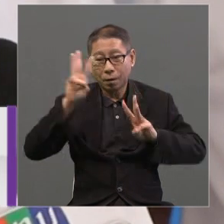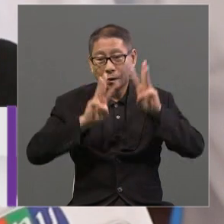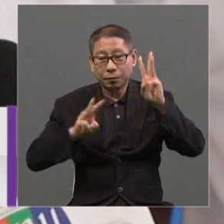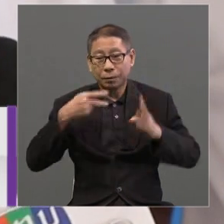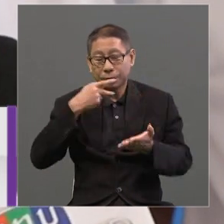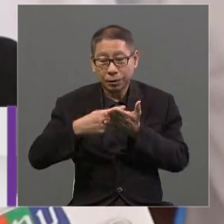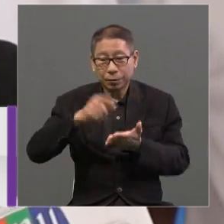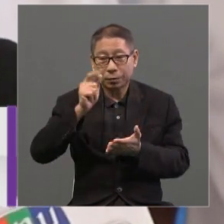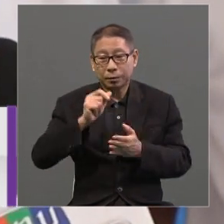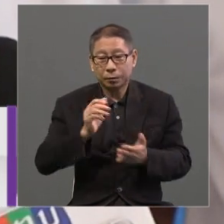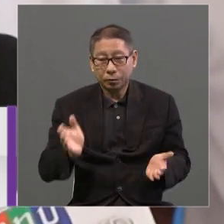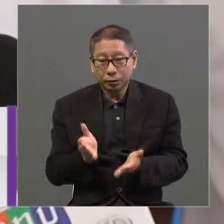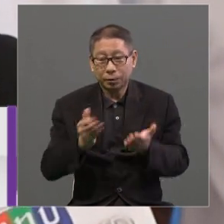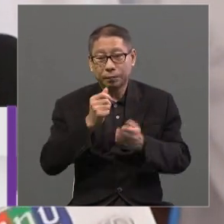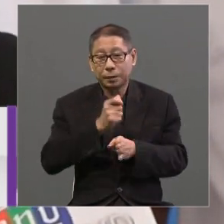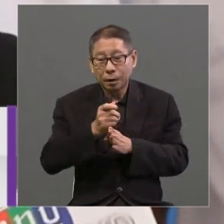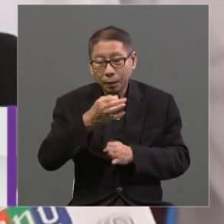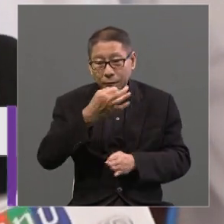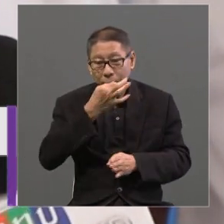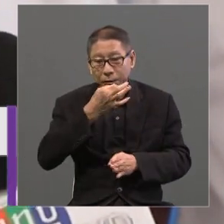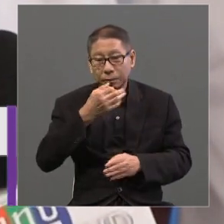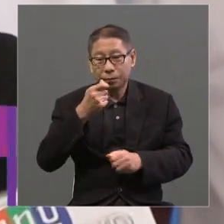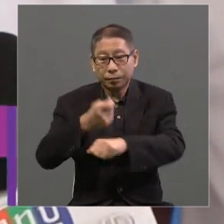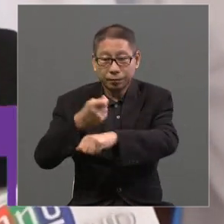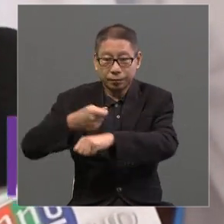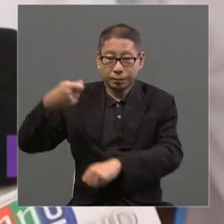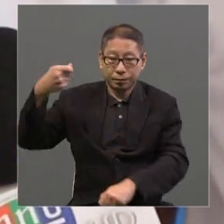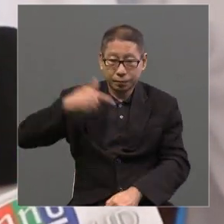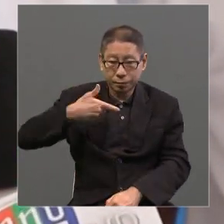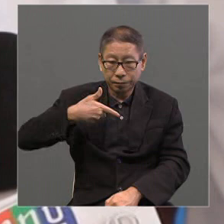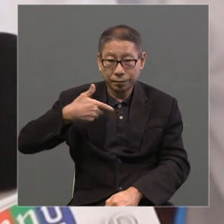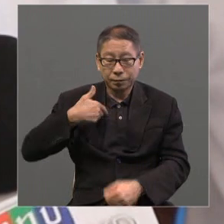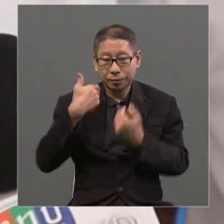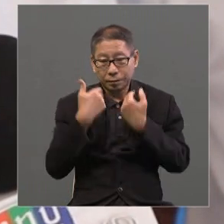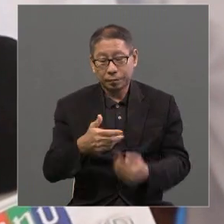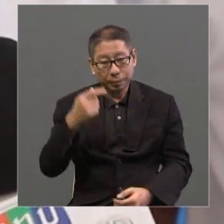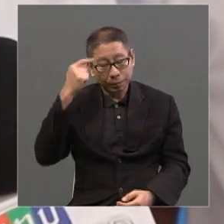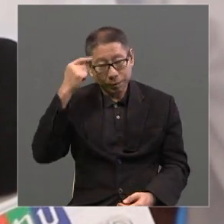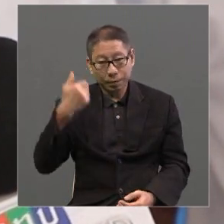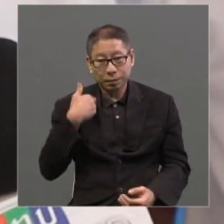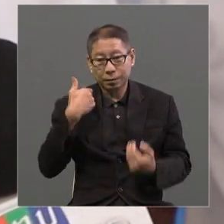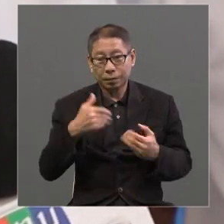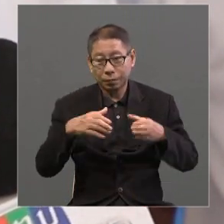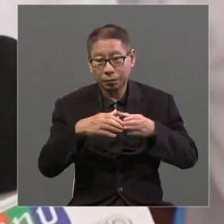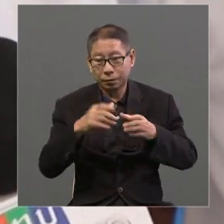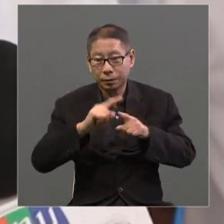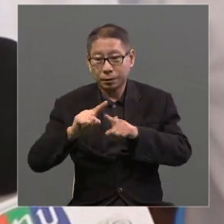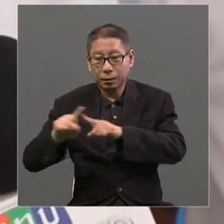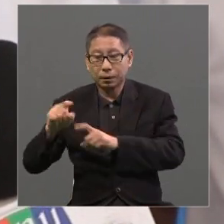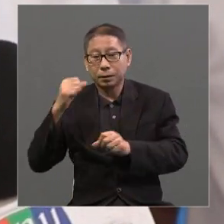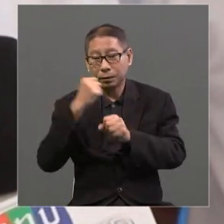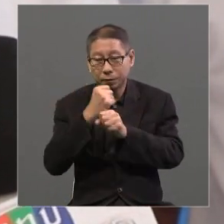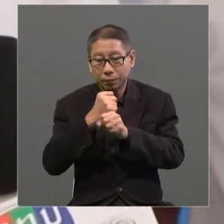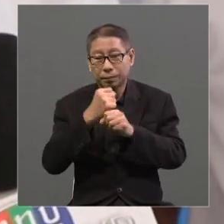ชีพให้เขามีอาชีพมีรายได้แล้วก็เราก็หวังเป็นอย่างยิ่งว่าไอ้องค์ประกอบต่างๆเหล่านี้ที่เราได้ทำม